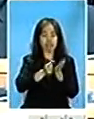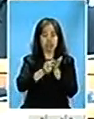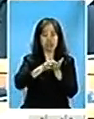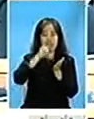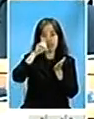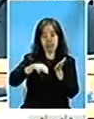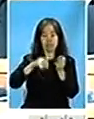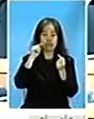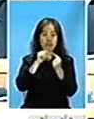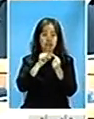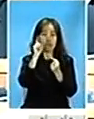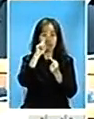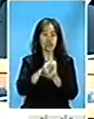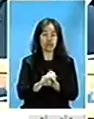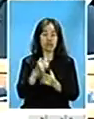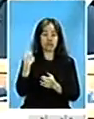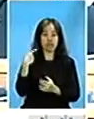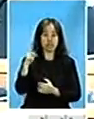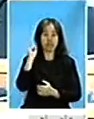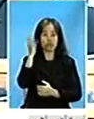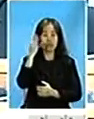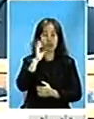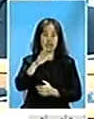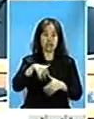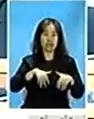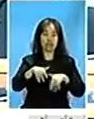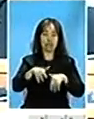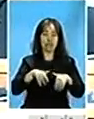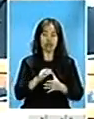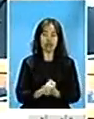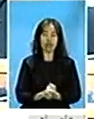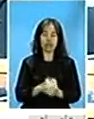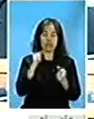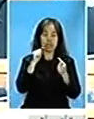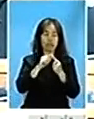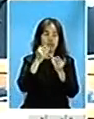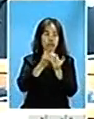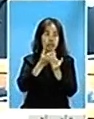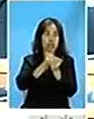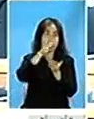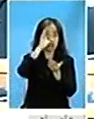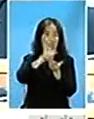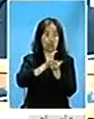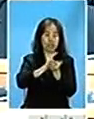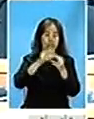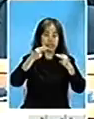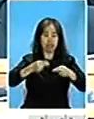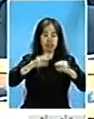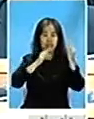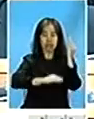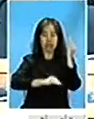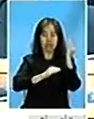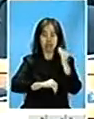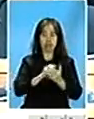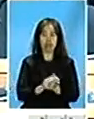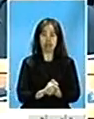ที่เห็นว่าไม่เป็นประโยชน์สำหรับพี่น้องประชาชนนะครับโดยเฉพาะงบชายแดนใต้ครับที่เอาไปใช้